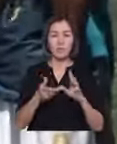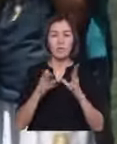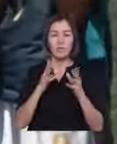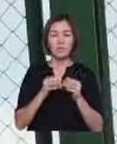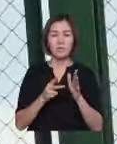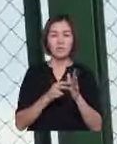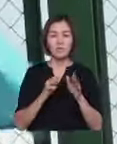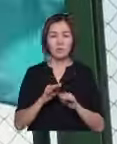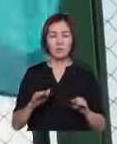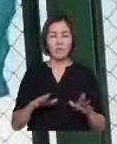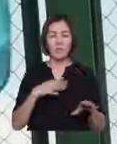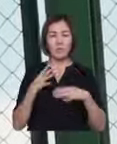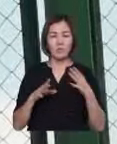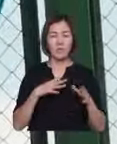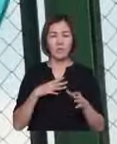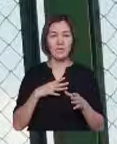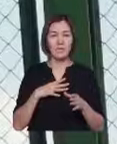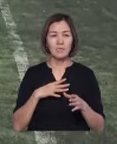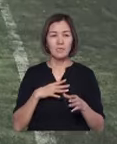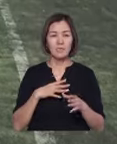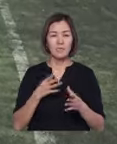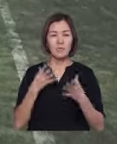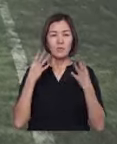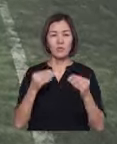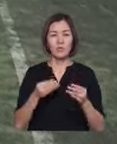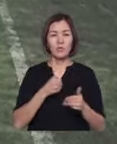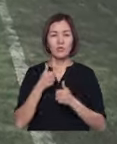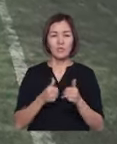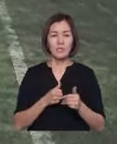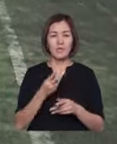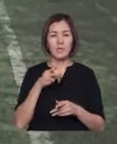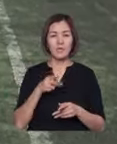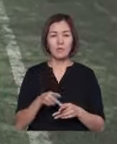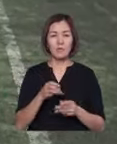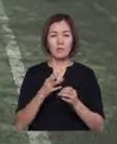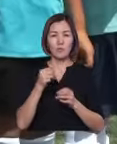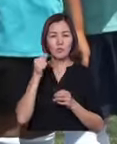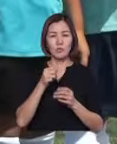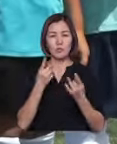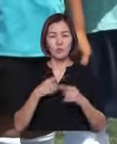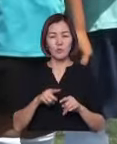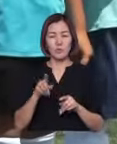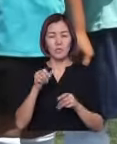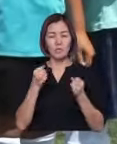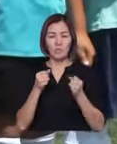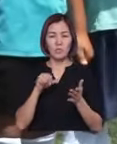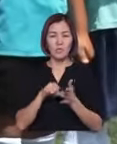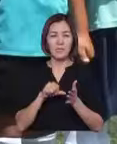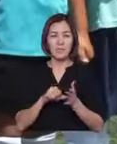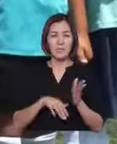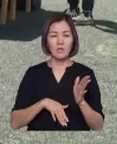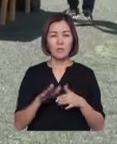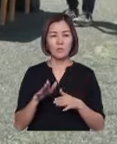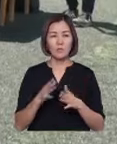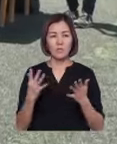саны 800-ден аса бала жаттығады. Атаулы күнге орай ұйымдастырылған жарысқа 2014 жылғы спортшылар қатысуда. Бағымен бабы жарасып